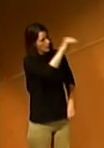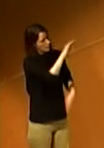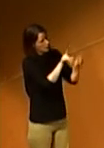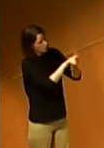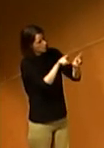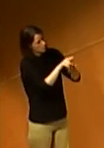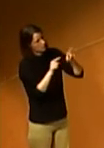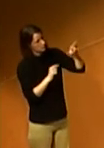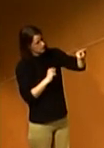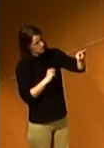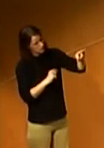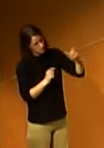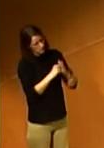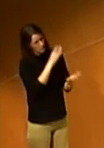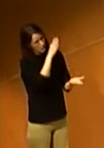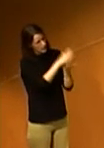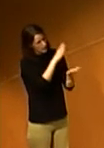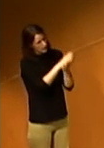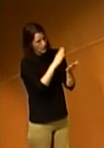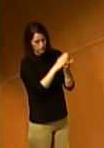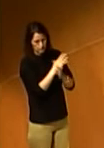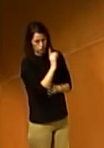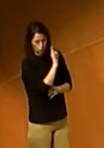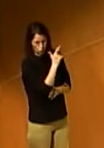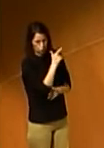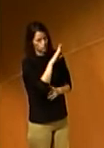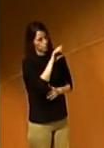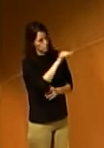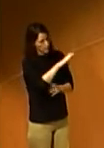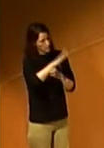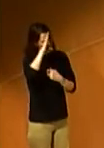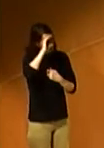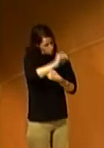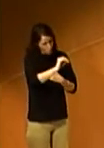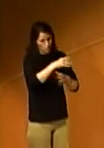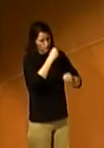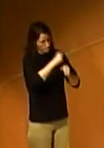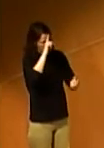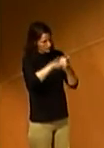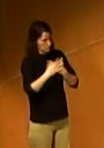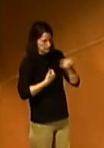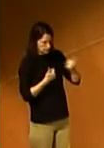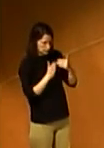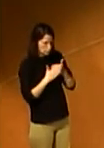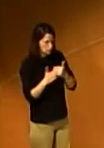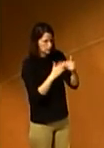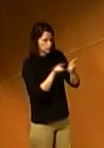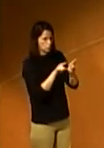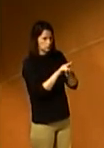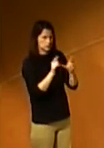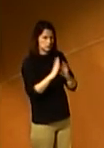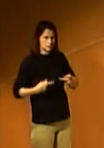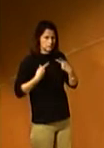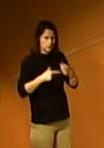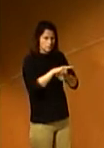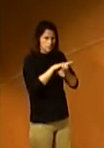du lycée, un bac pro, classe de seconde de bac pro service proximité et vie locale, pour un petit